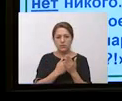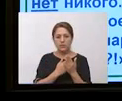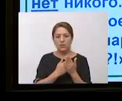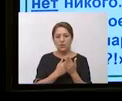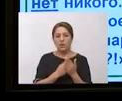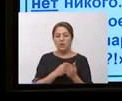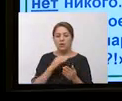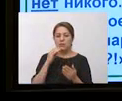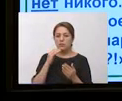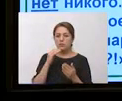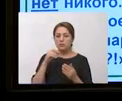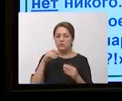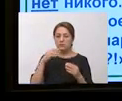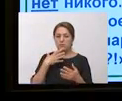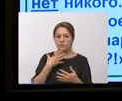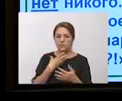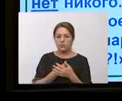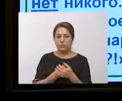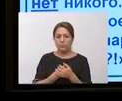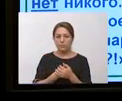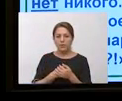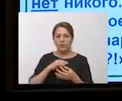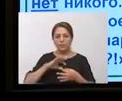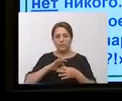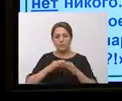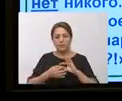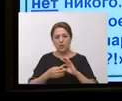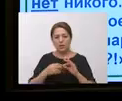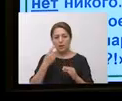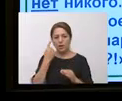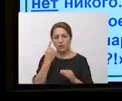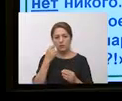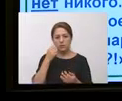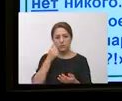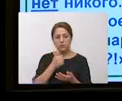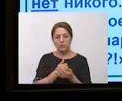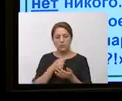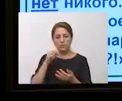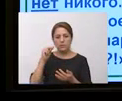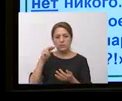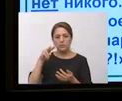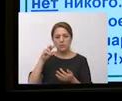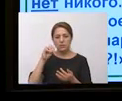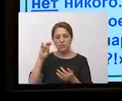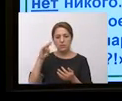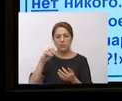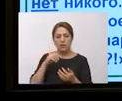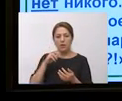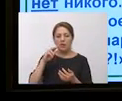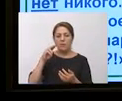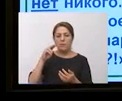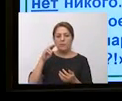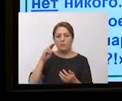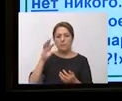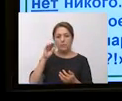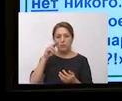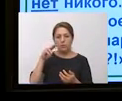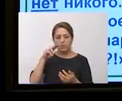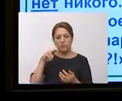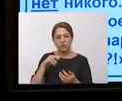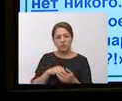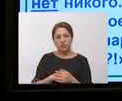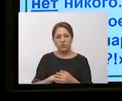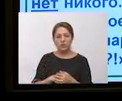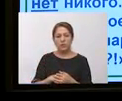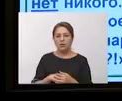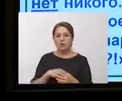которые содержат в своем предложении один главный член подлежащее. Но не только назывные